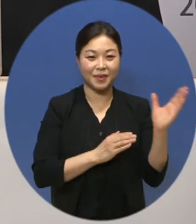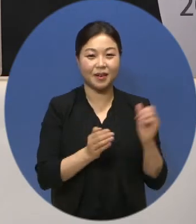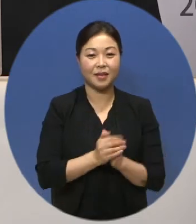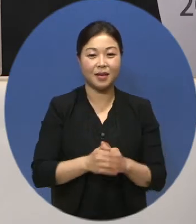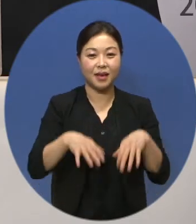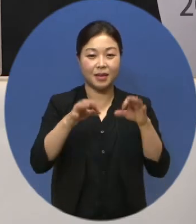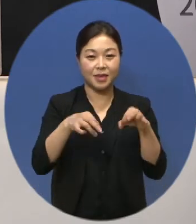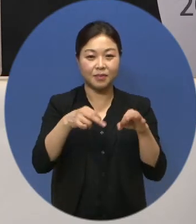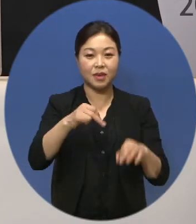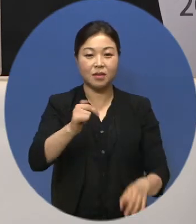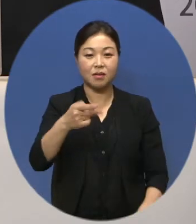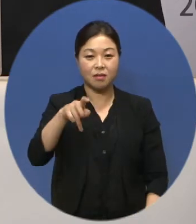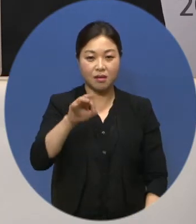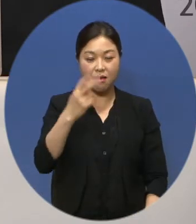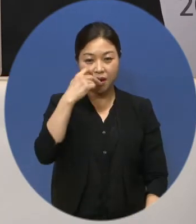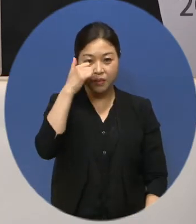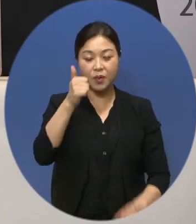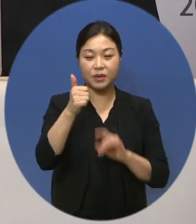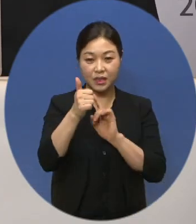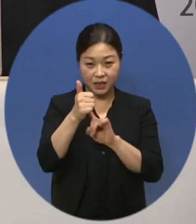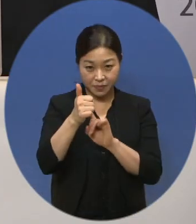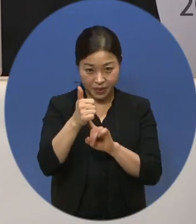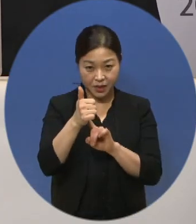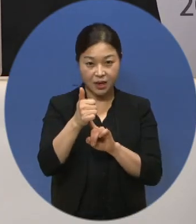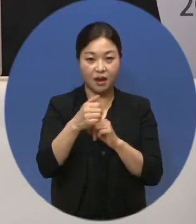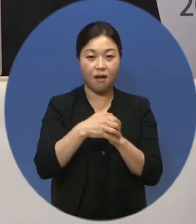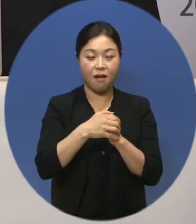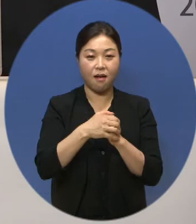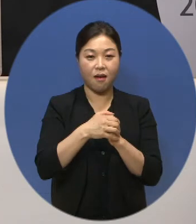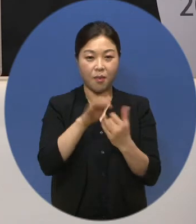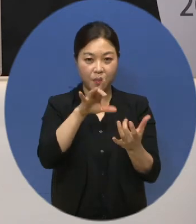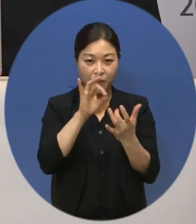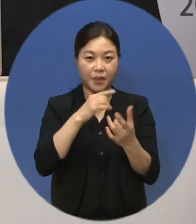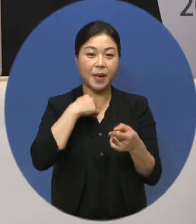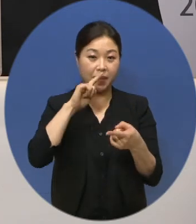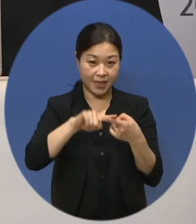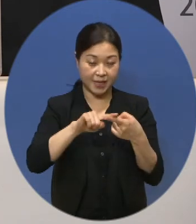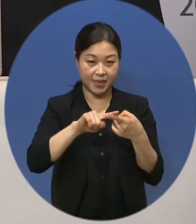감독님이 꼽는 자신의 영화의 명장면 어떤 장면 꼽으시겠습니까?